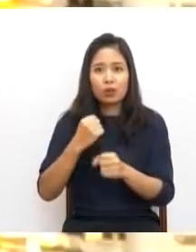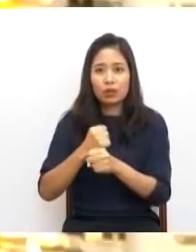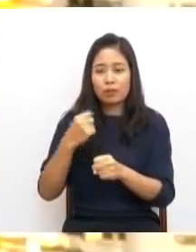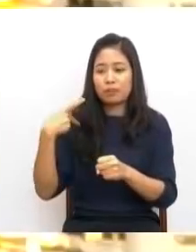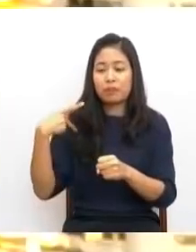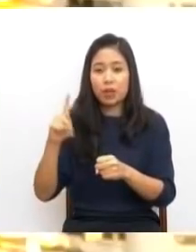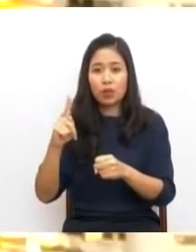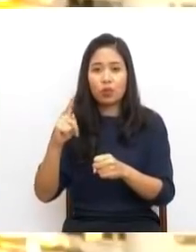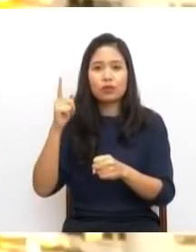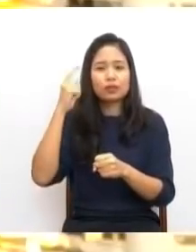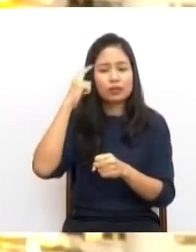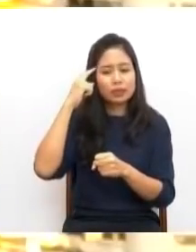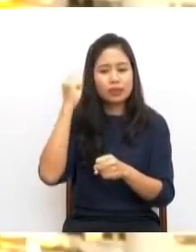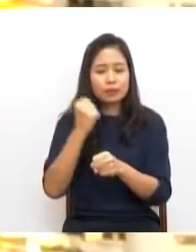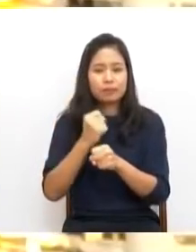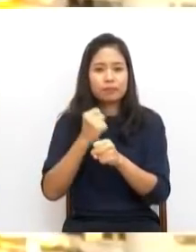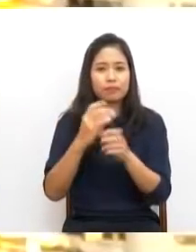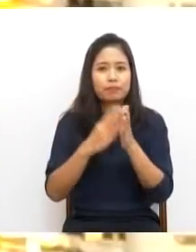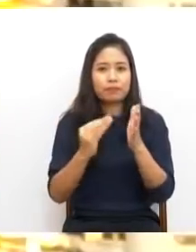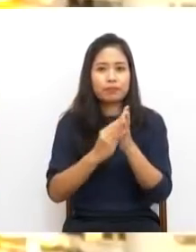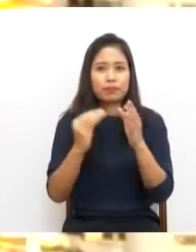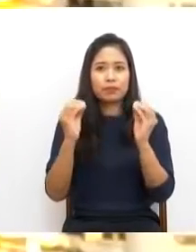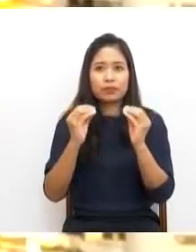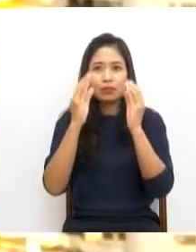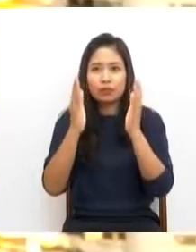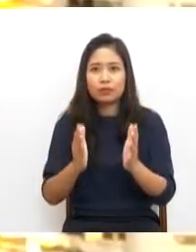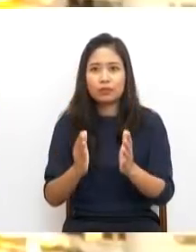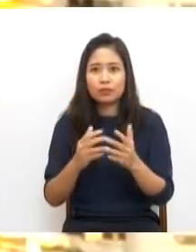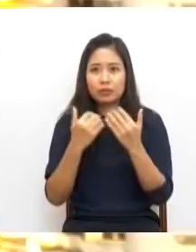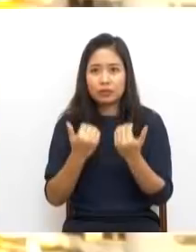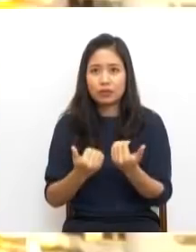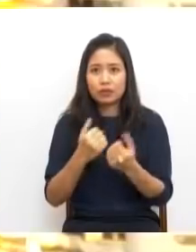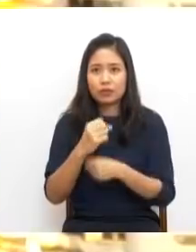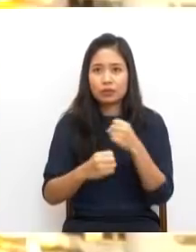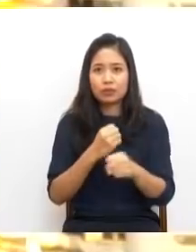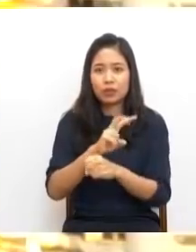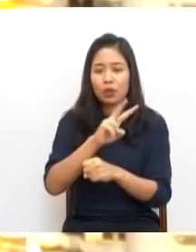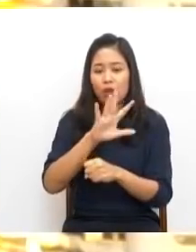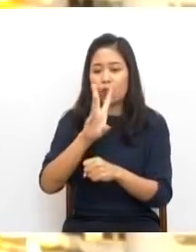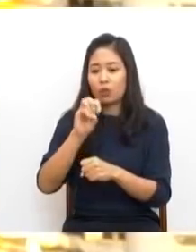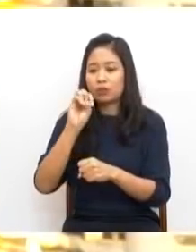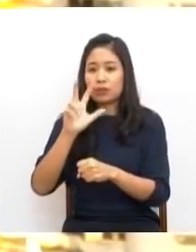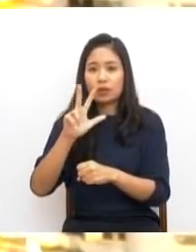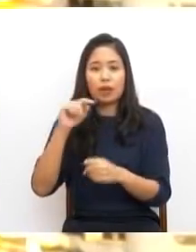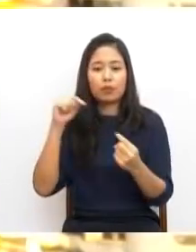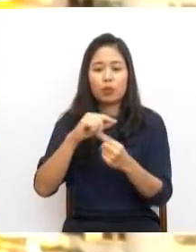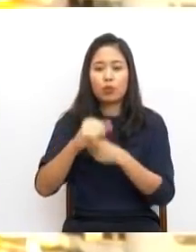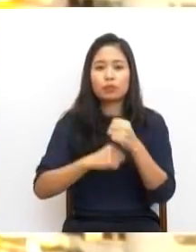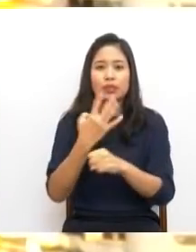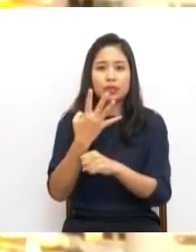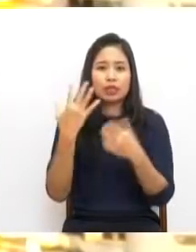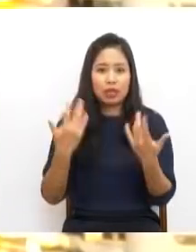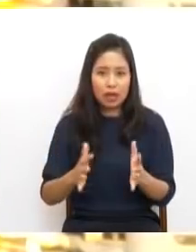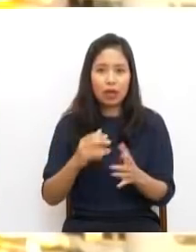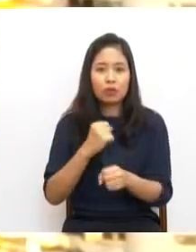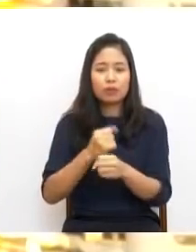ยทำกิจกรรมอบรมครูขึ้นมาซึ่งปีนี้ครับปี2563เป็นปีที่4ที่เราจัดกิจกรรมนี้ขึ้นซึ่งโดยปกติแล้ว